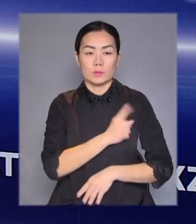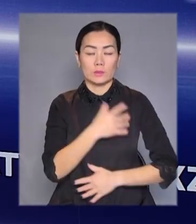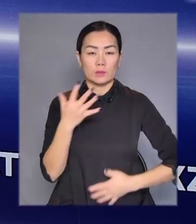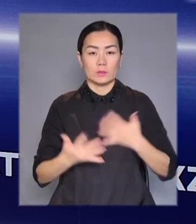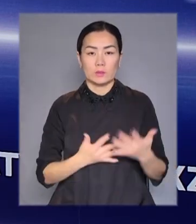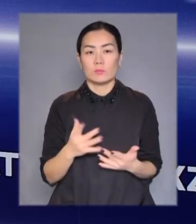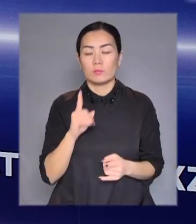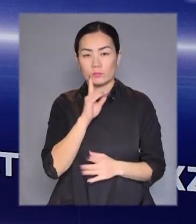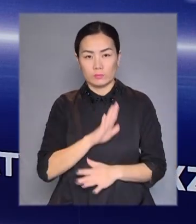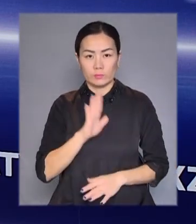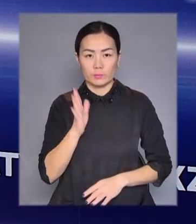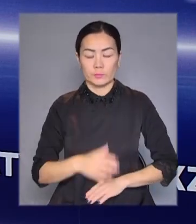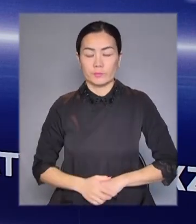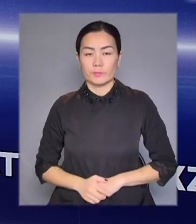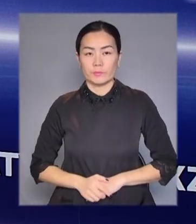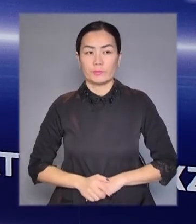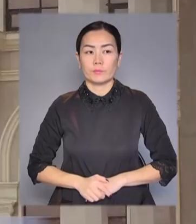жел қолайсыздық туғызады.